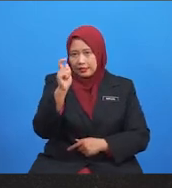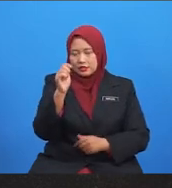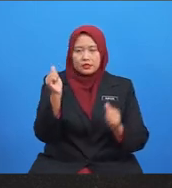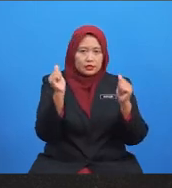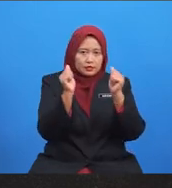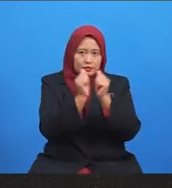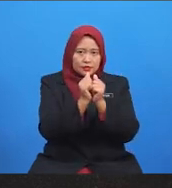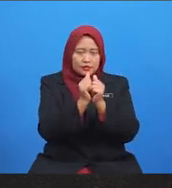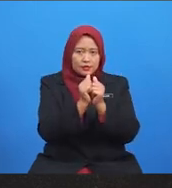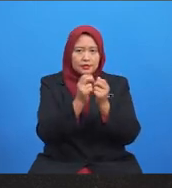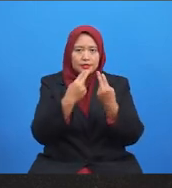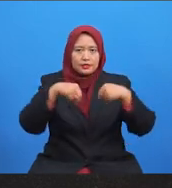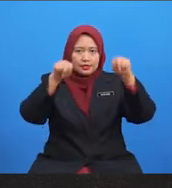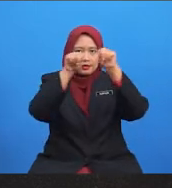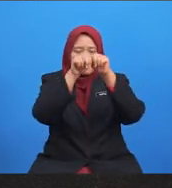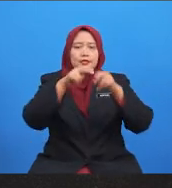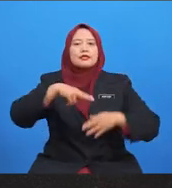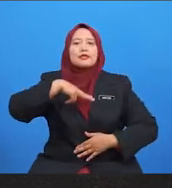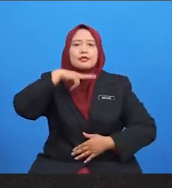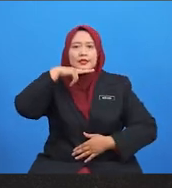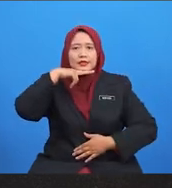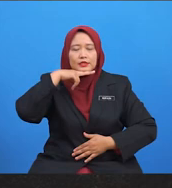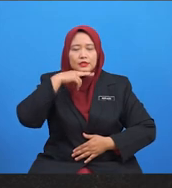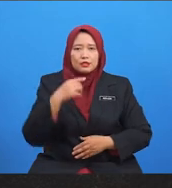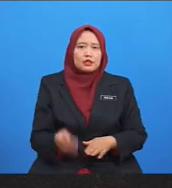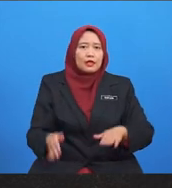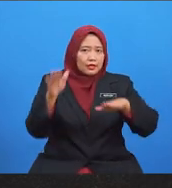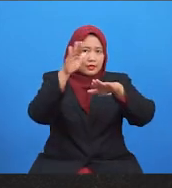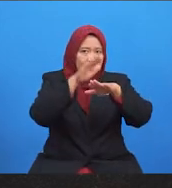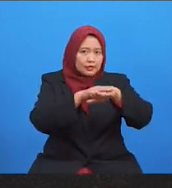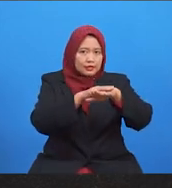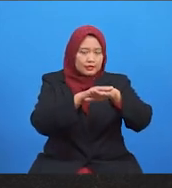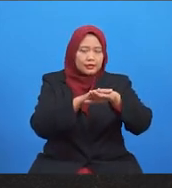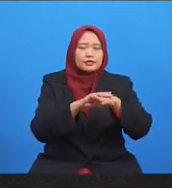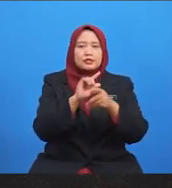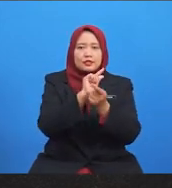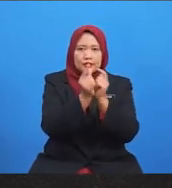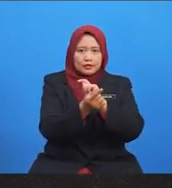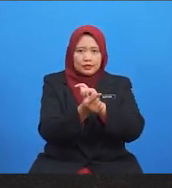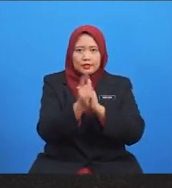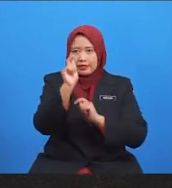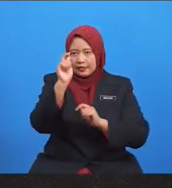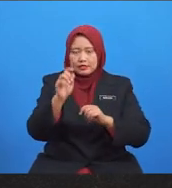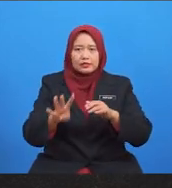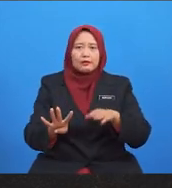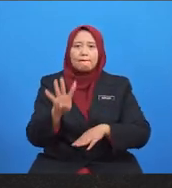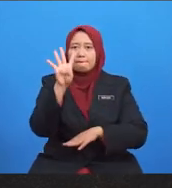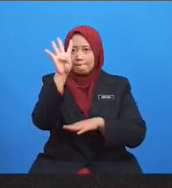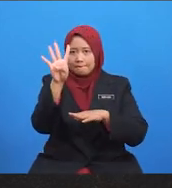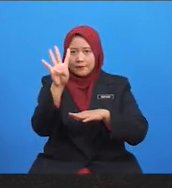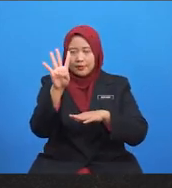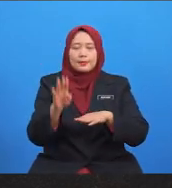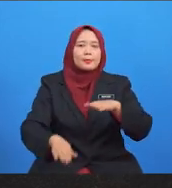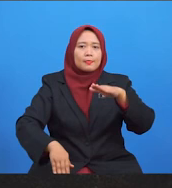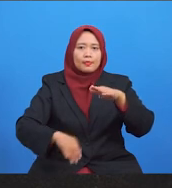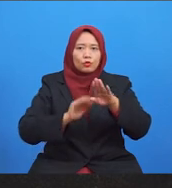Seterusnya, kita akan gantikan nilai X dengan nilai had, iaitu bermula dengan had atas iaitu